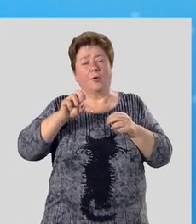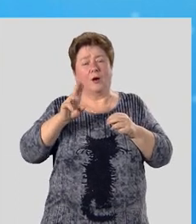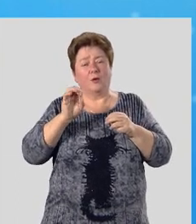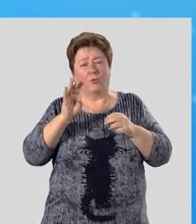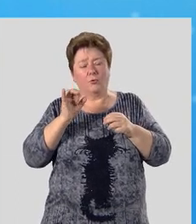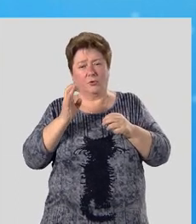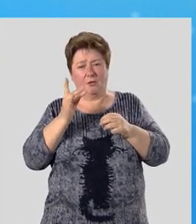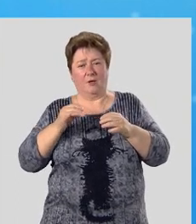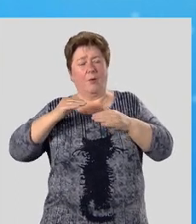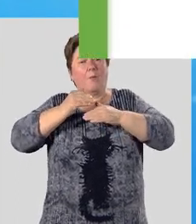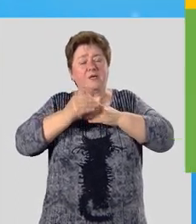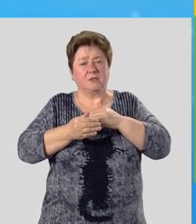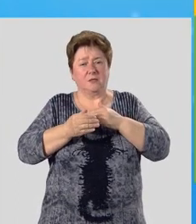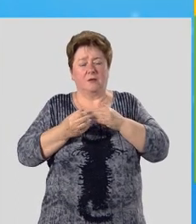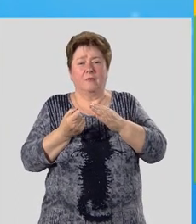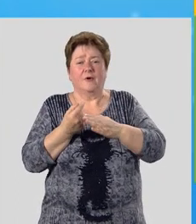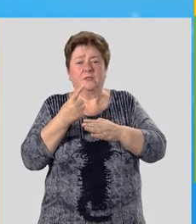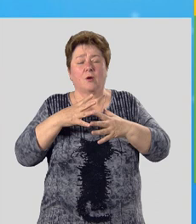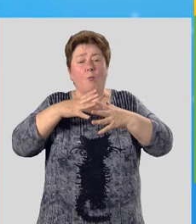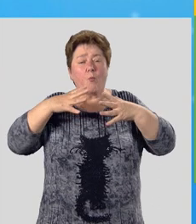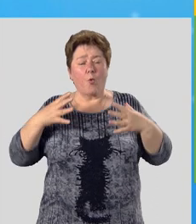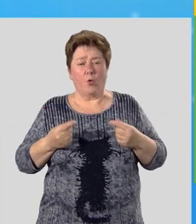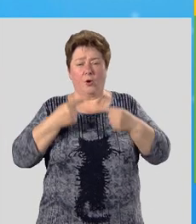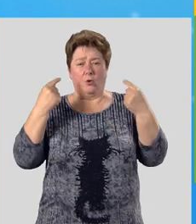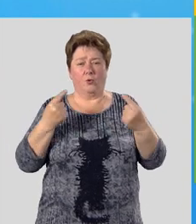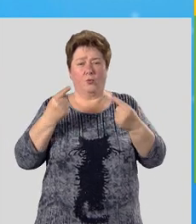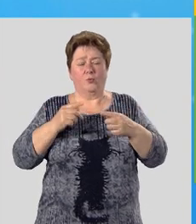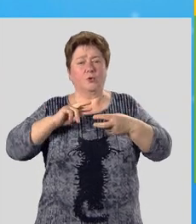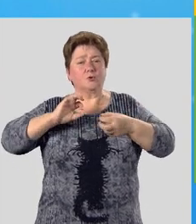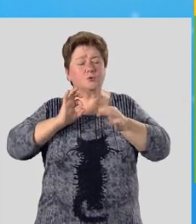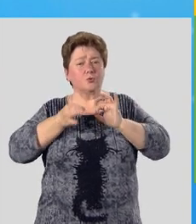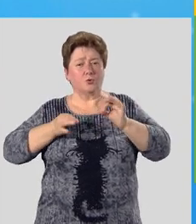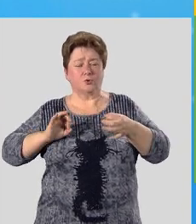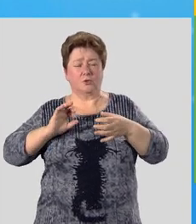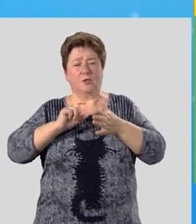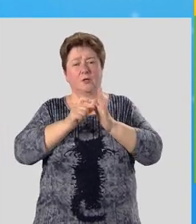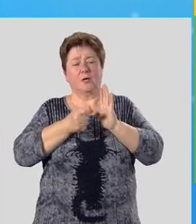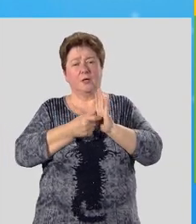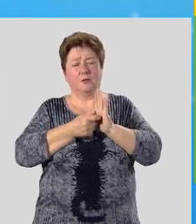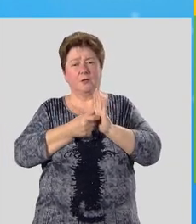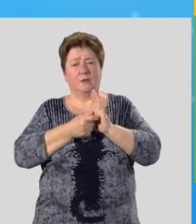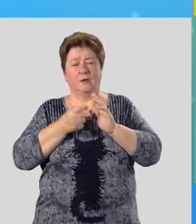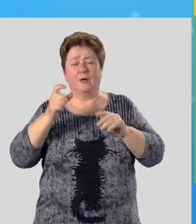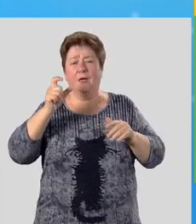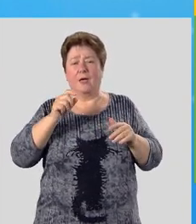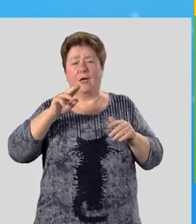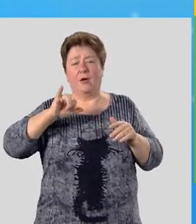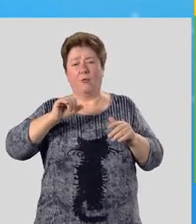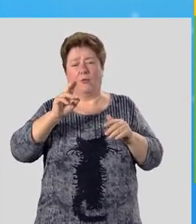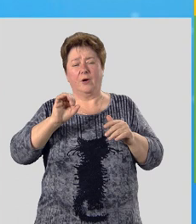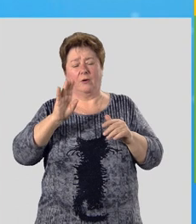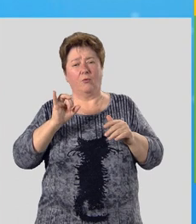прокариотные. Лишь позднее возникли более крупные и сложно устроенные клетки –